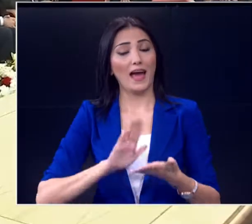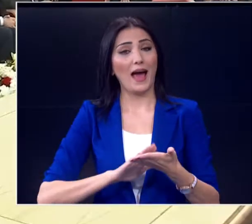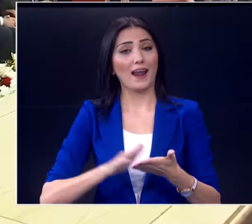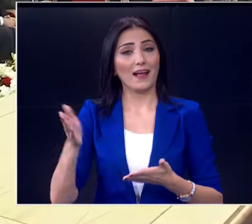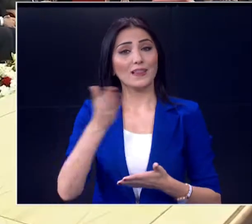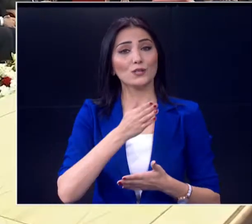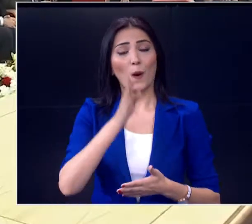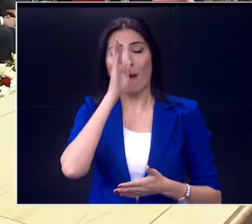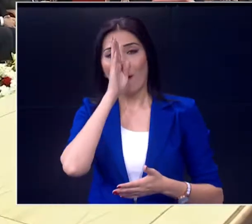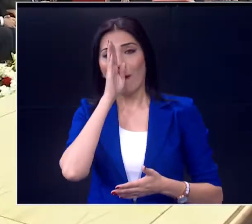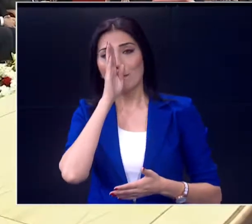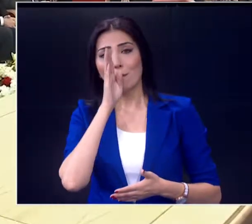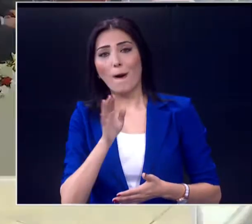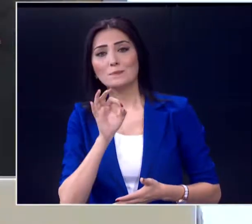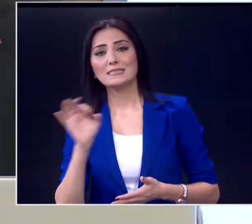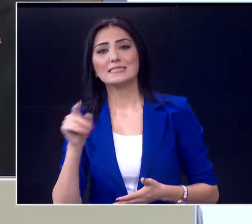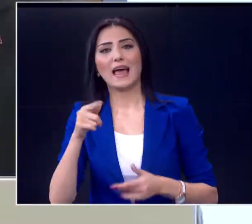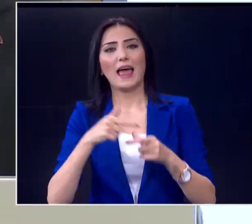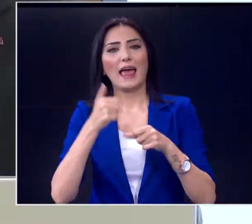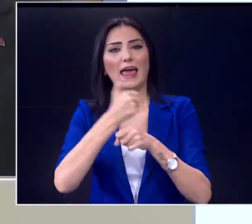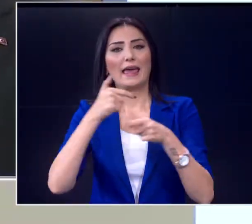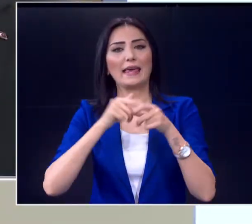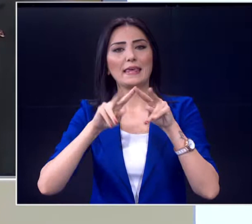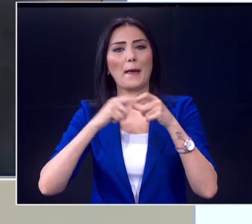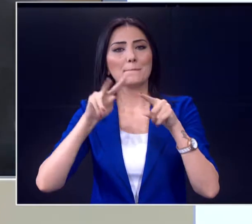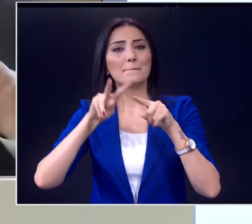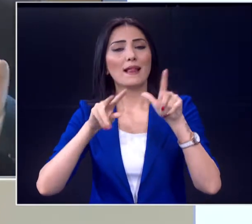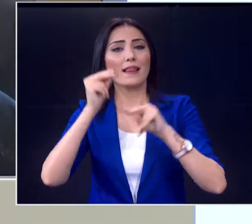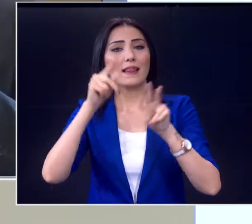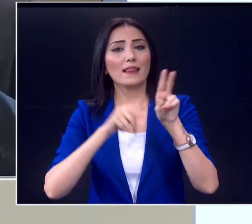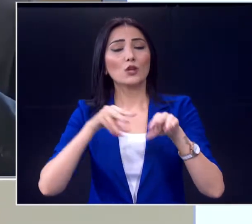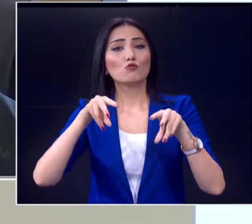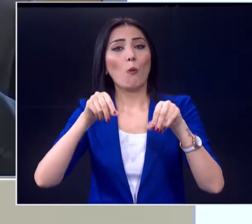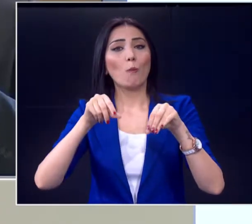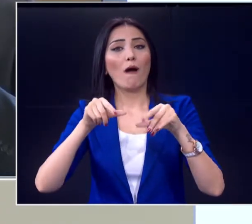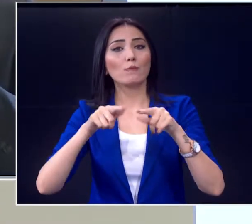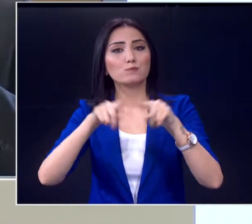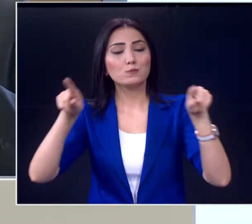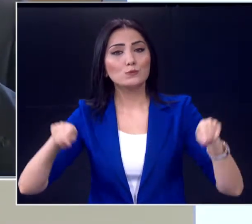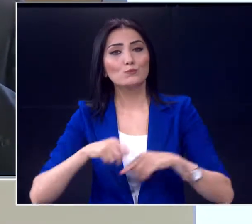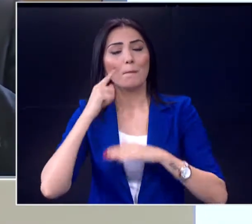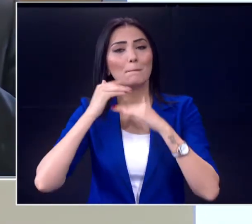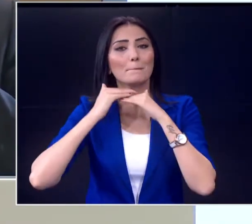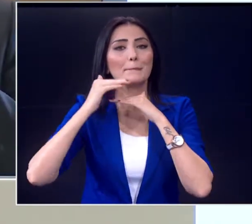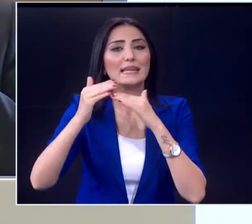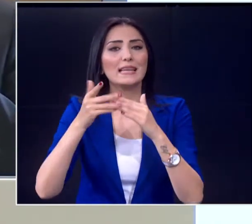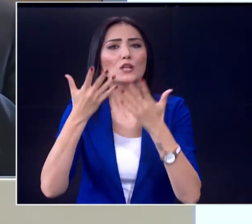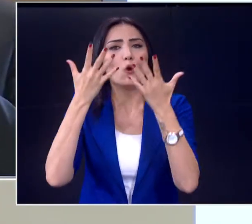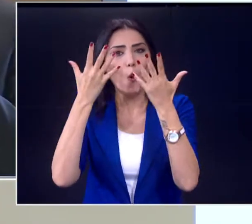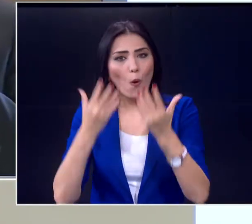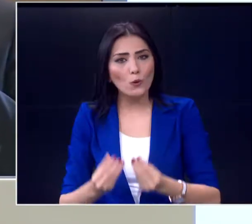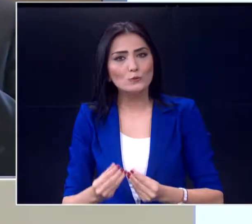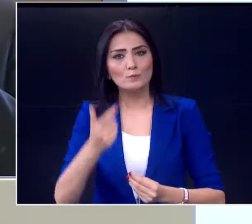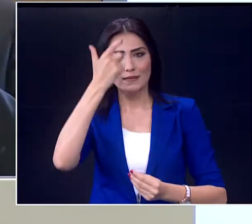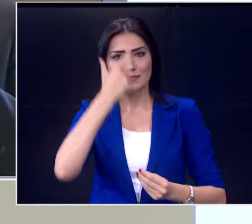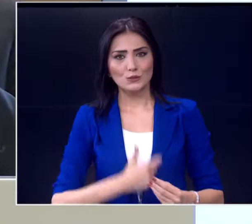Arkadaşlar, bağımsızlığınız, egemenliğiniz, toprak bütünlüğünüz, millet olma